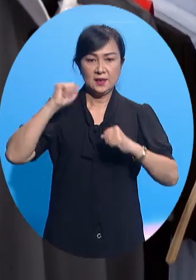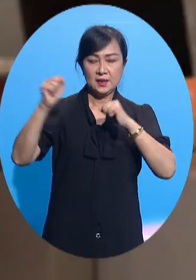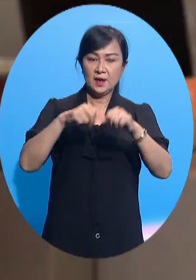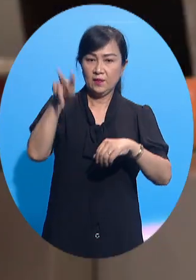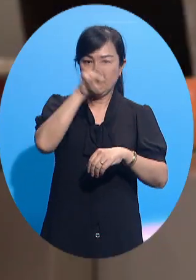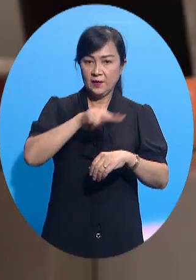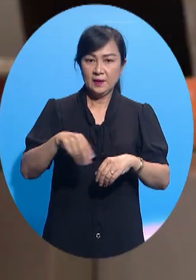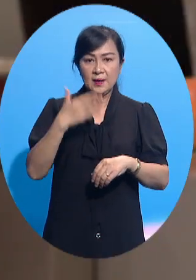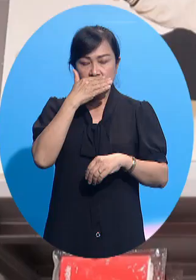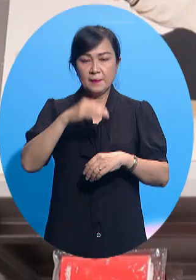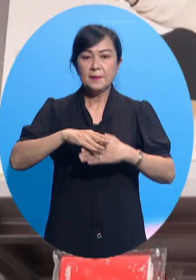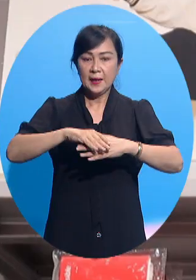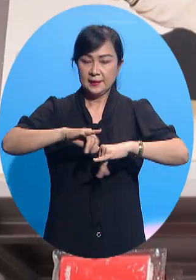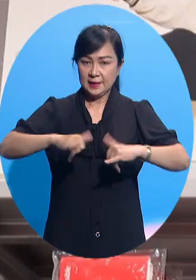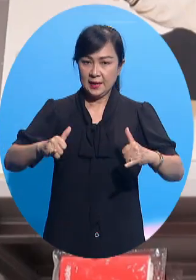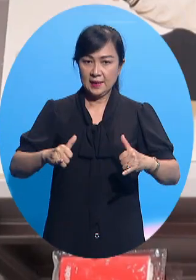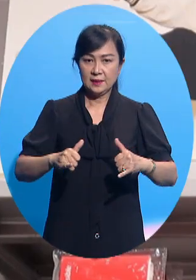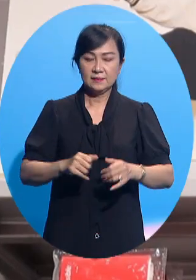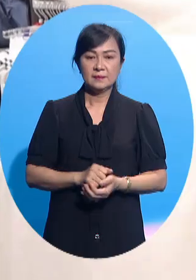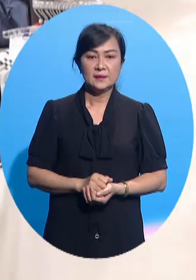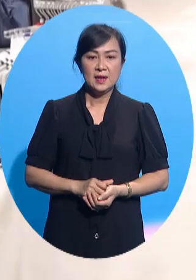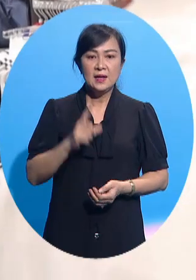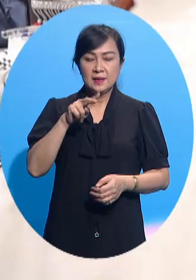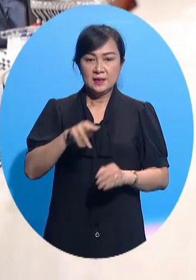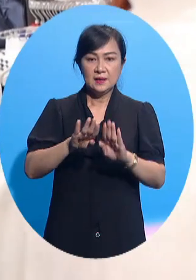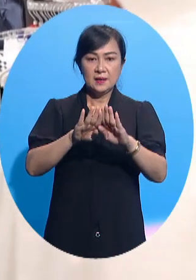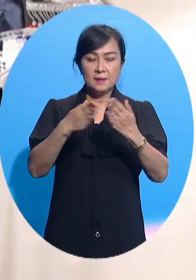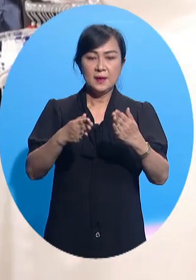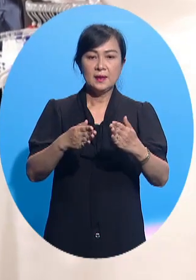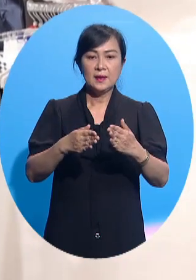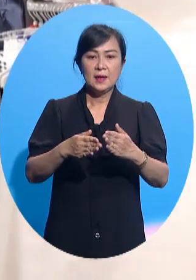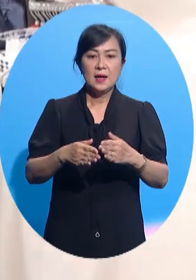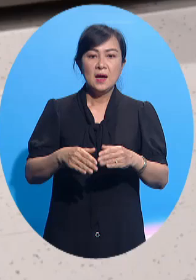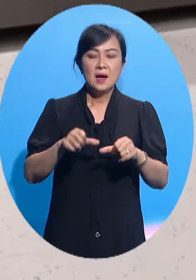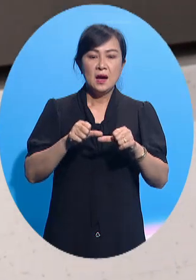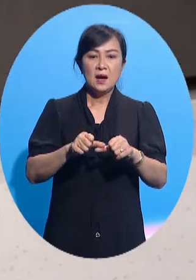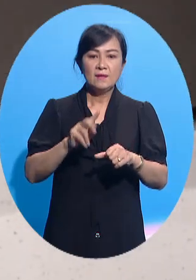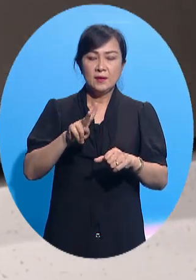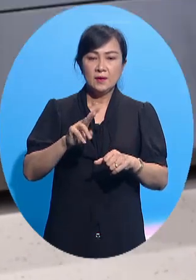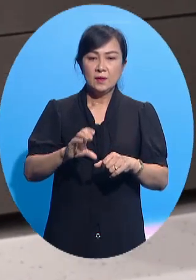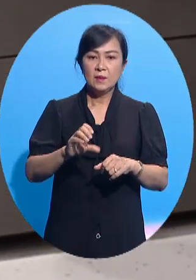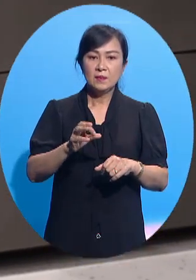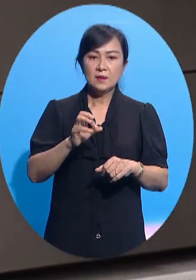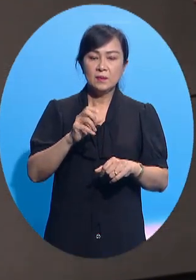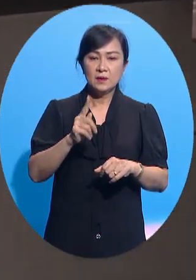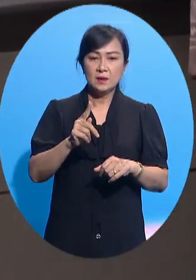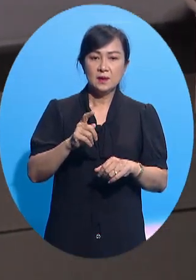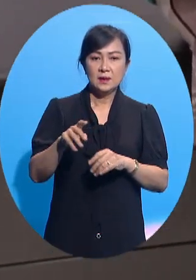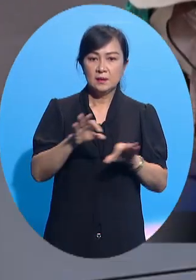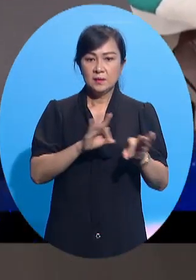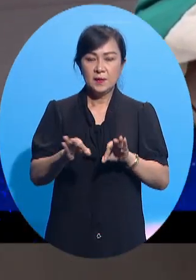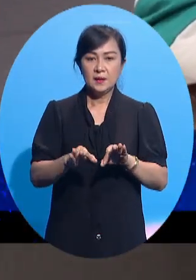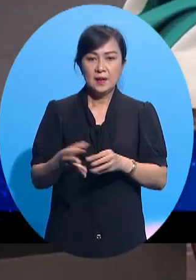Nam, đặc biệt là các bạn trẻ. Dịp này, Linen đã khai trương flagship store tọa lạc tại Vincom Đồng Khởi, thành phố Hồ Chí Minh.